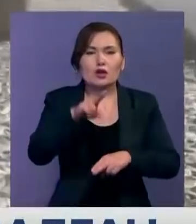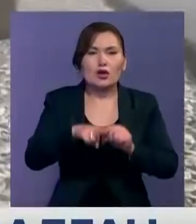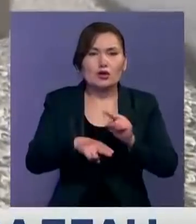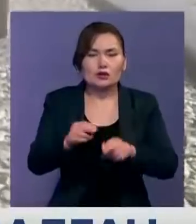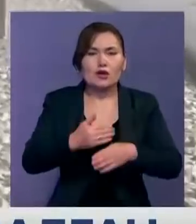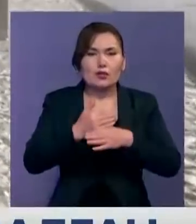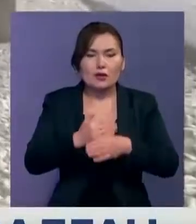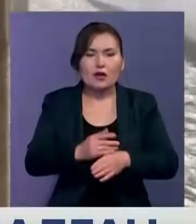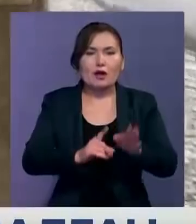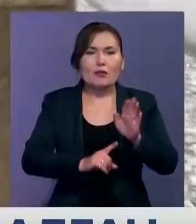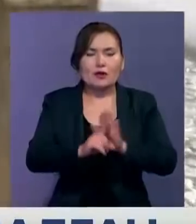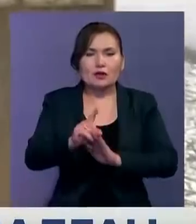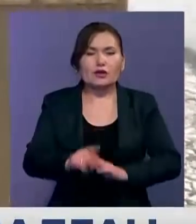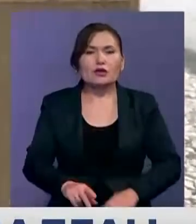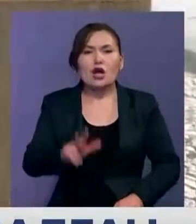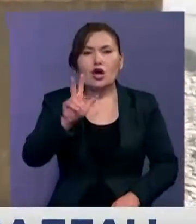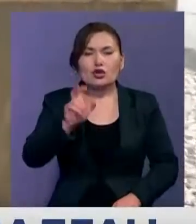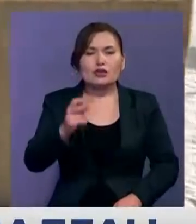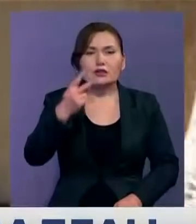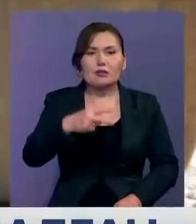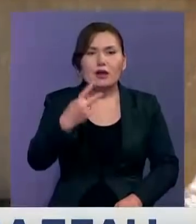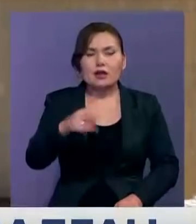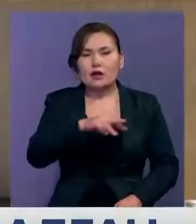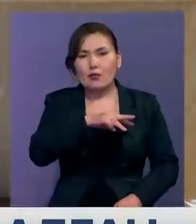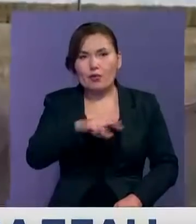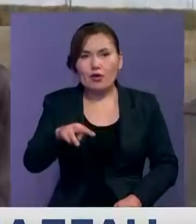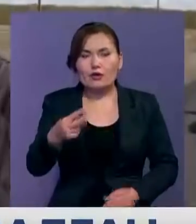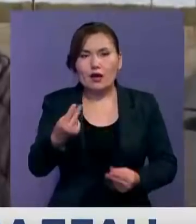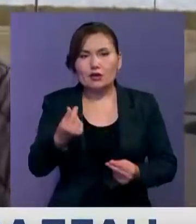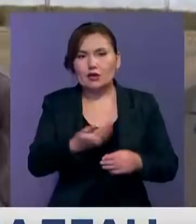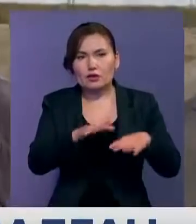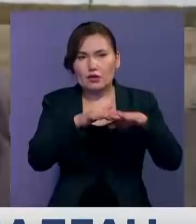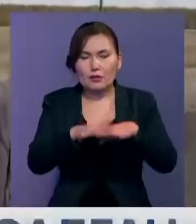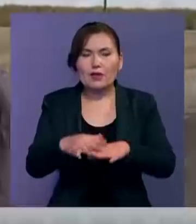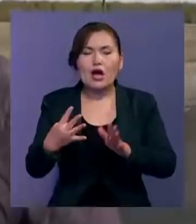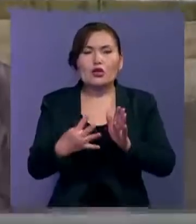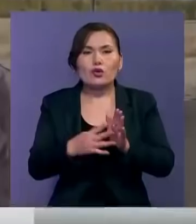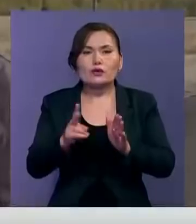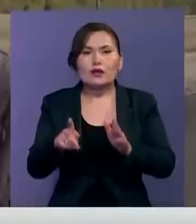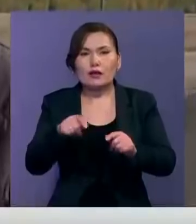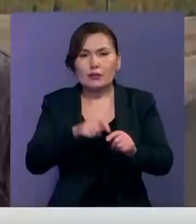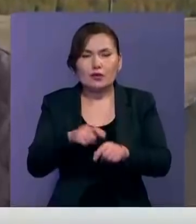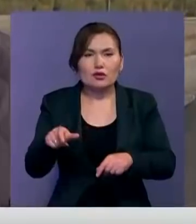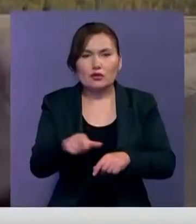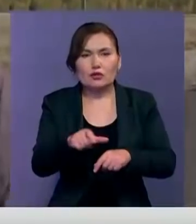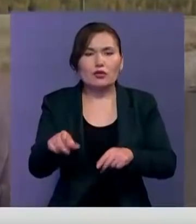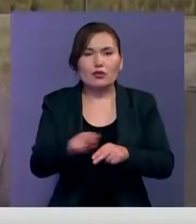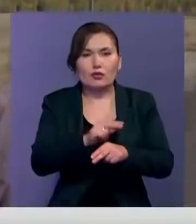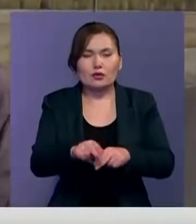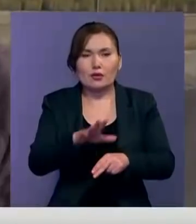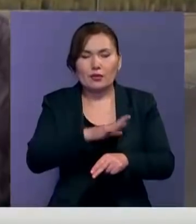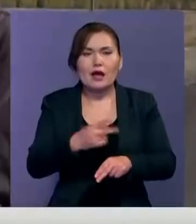қойған. 322 миллион ақша бөлініп, 9 шақырым жерді салайын деп жатырмыз. 2 шақырым жолды өттік